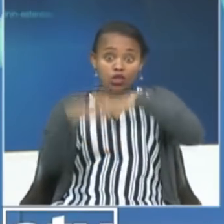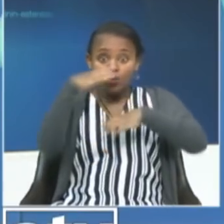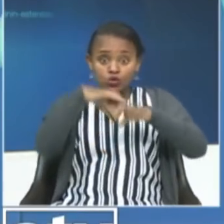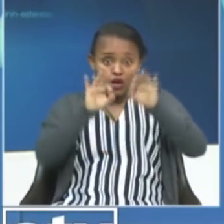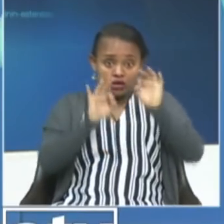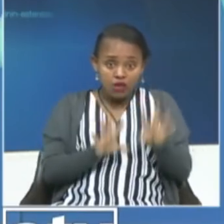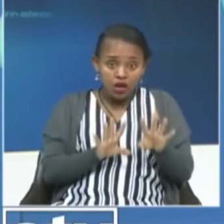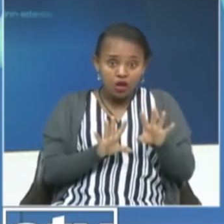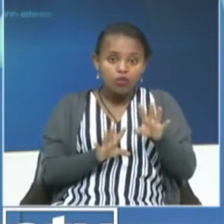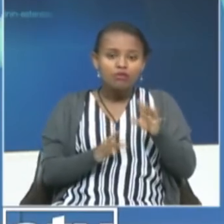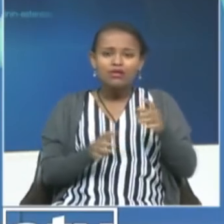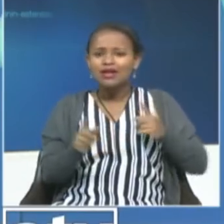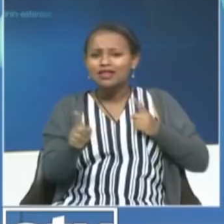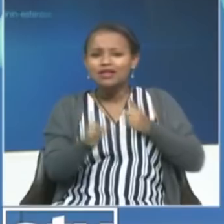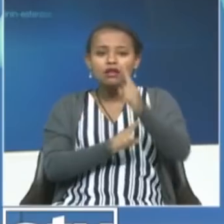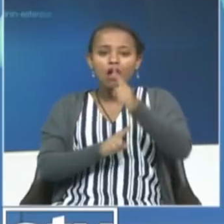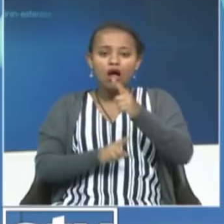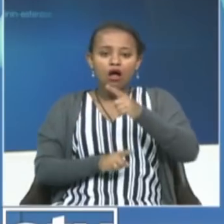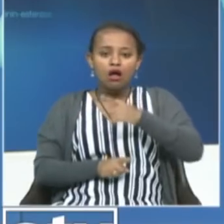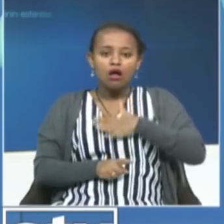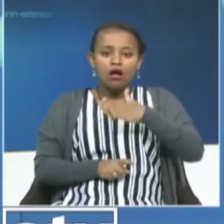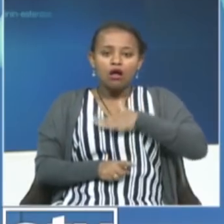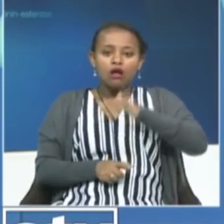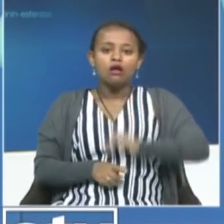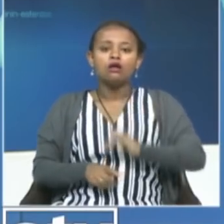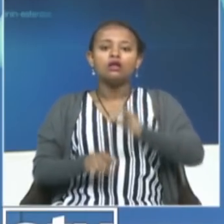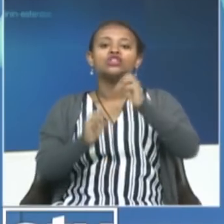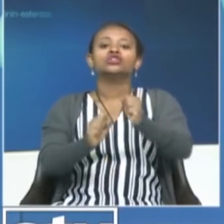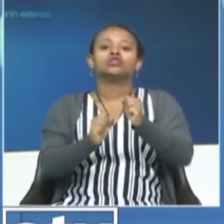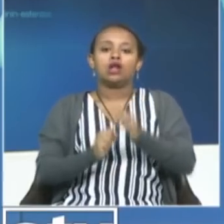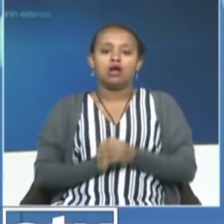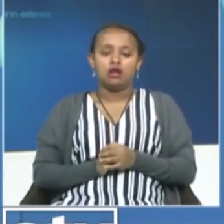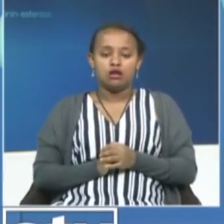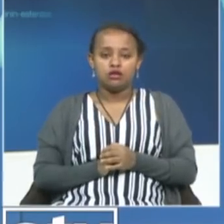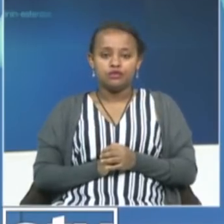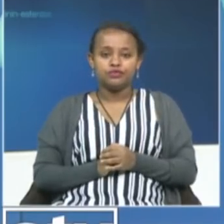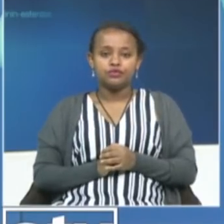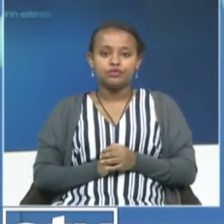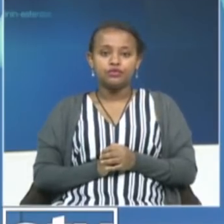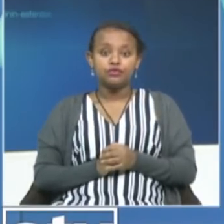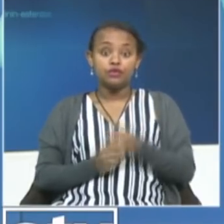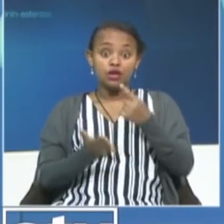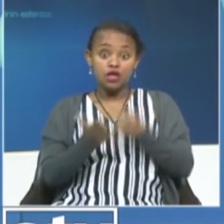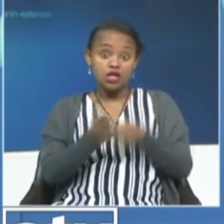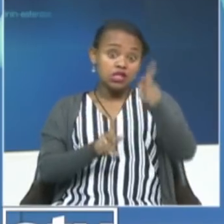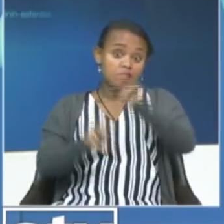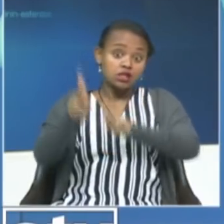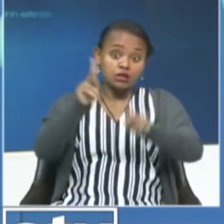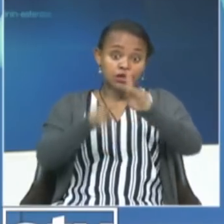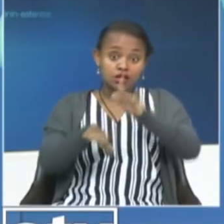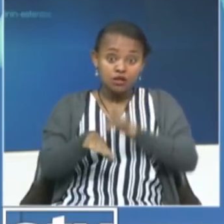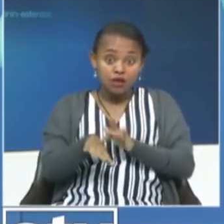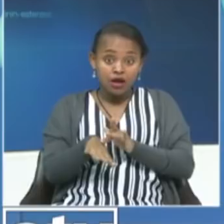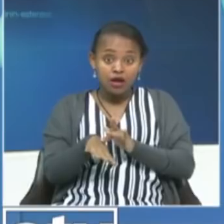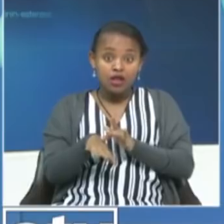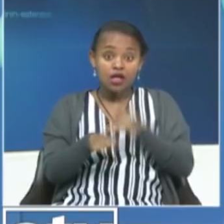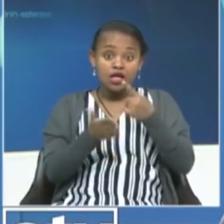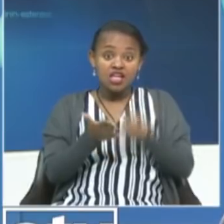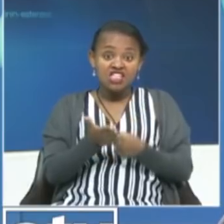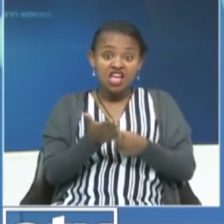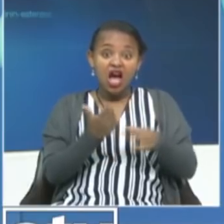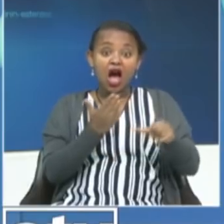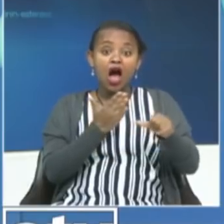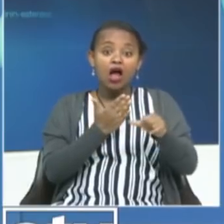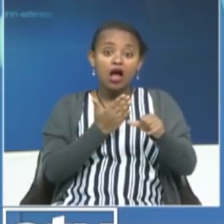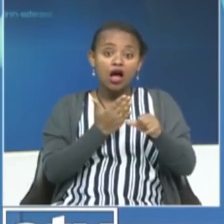ሳይኖር ወደ ትንፋሽ ማጠር ሊመጣ ይችላል። ስለዚህ በእነዚህ ኮሚኒቲ ግሩፕ ላይ ማለት የእነዚህ